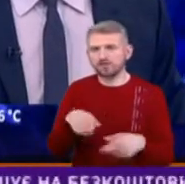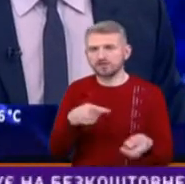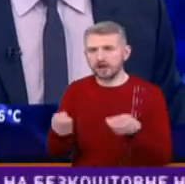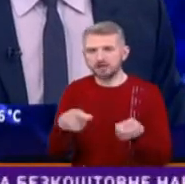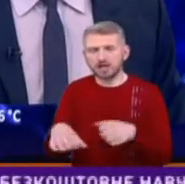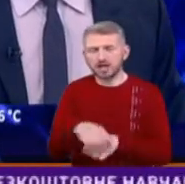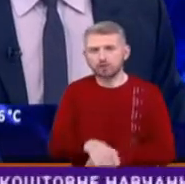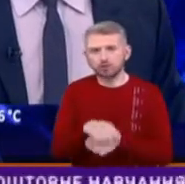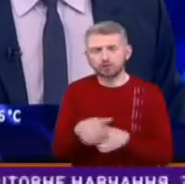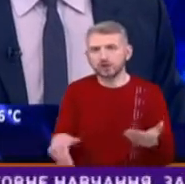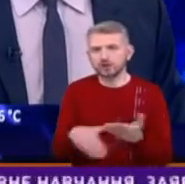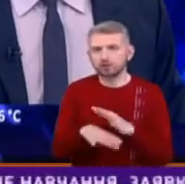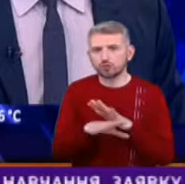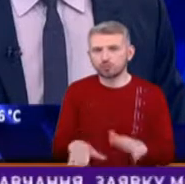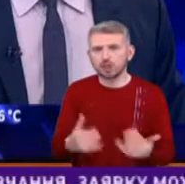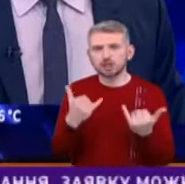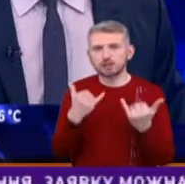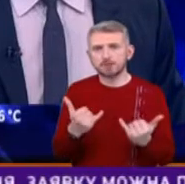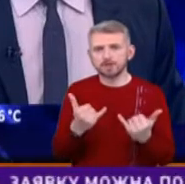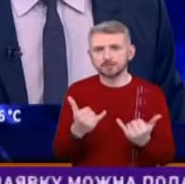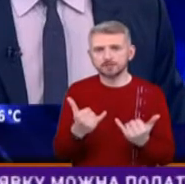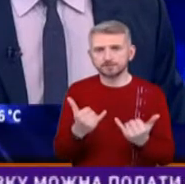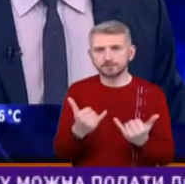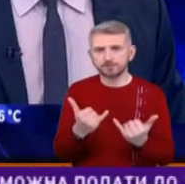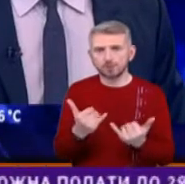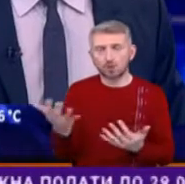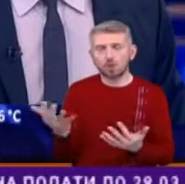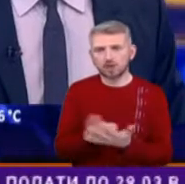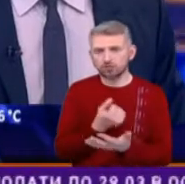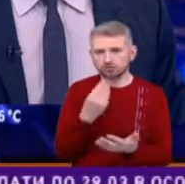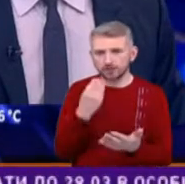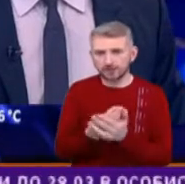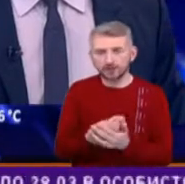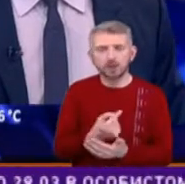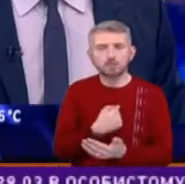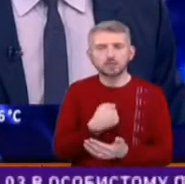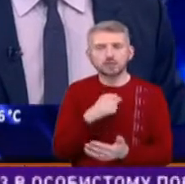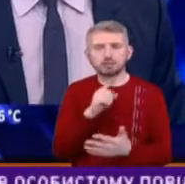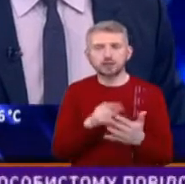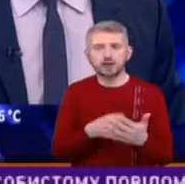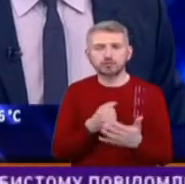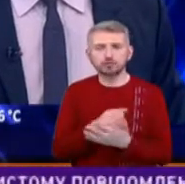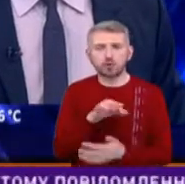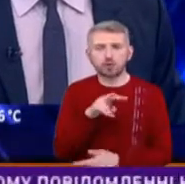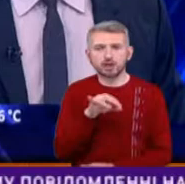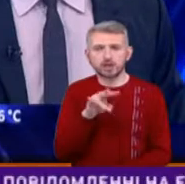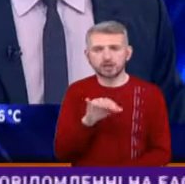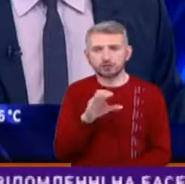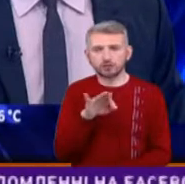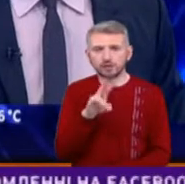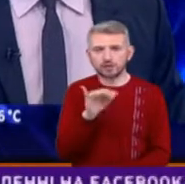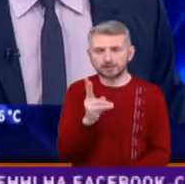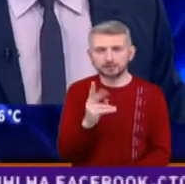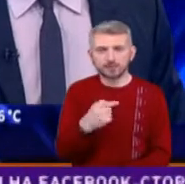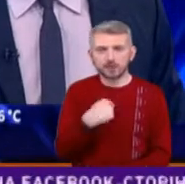не допомогла, от тепер ви одержуєте. А в мене питання до Олени Сотник. Так.